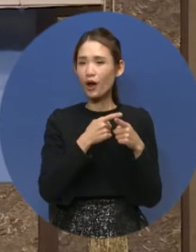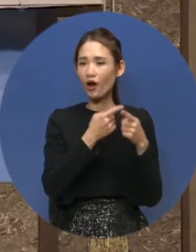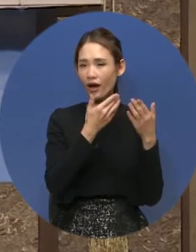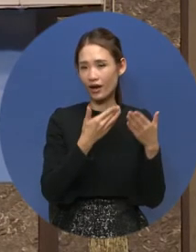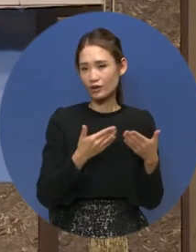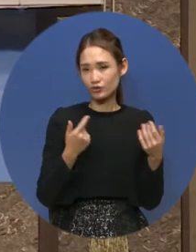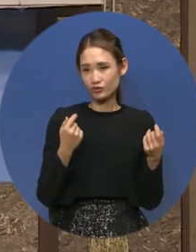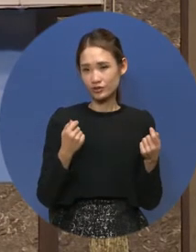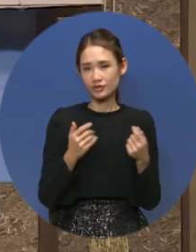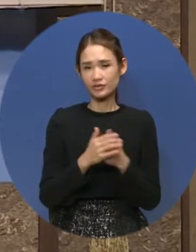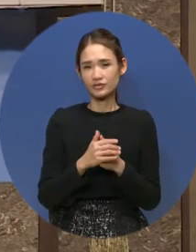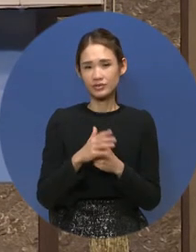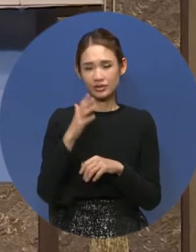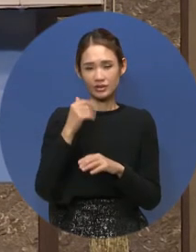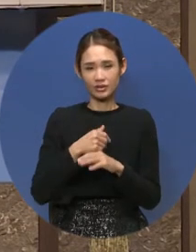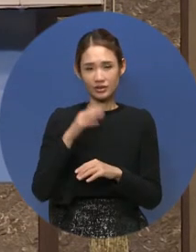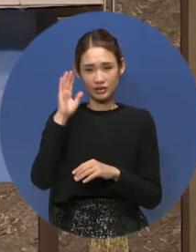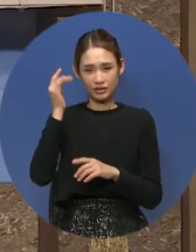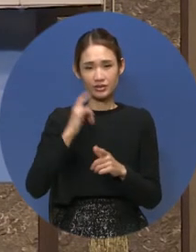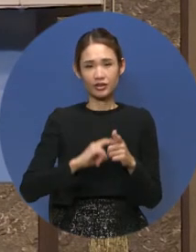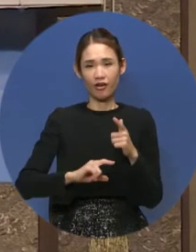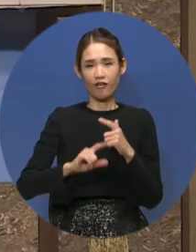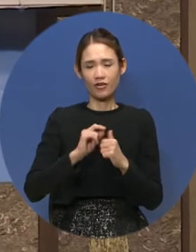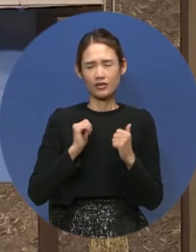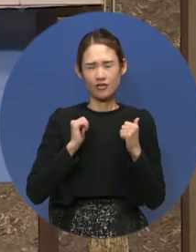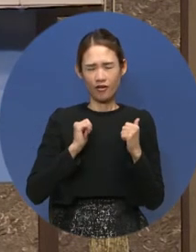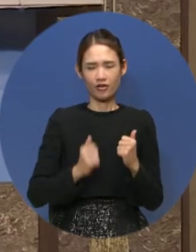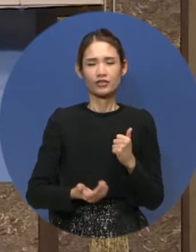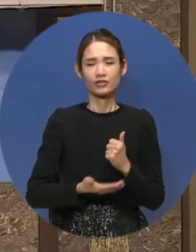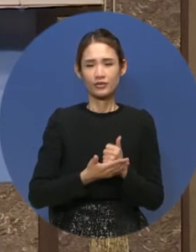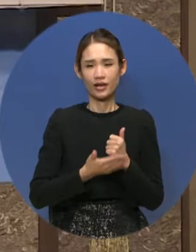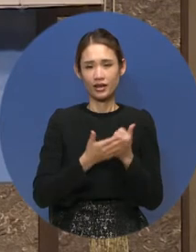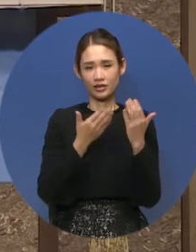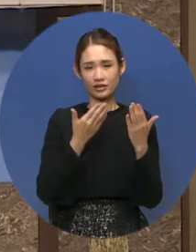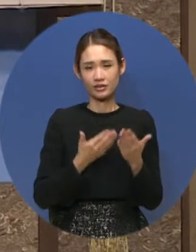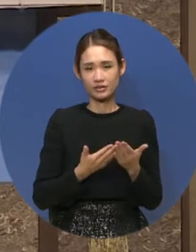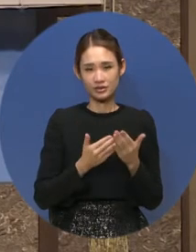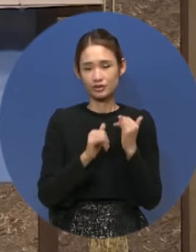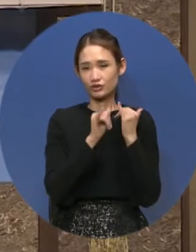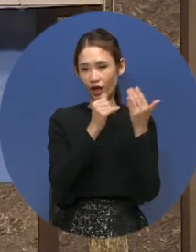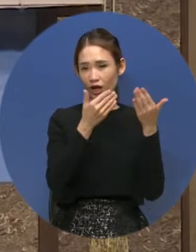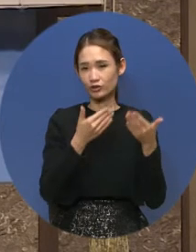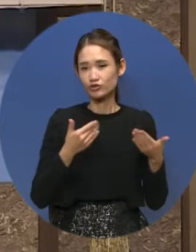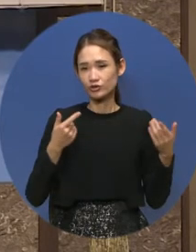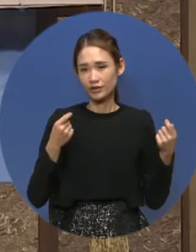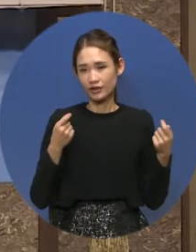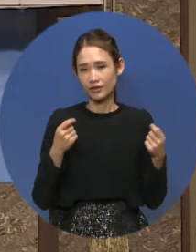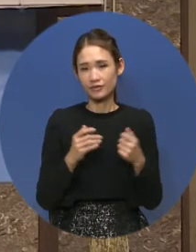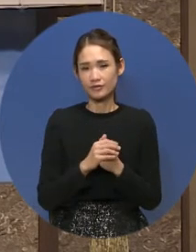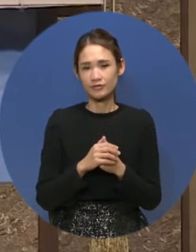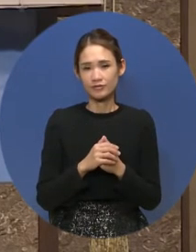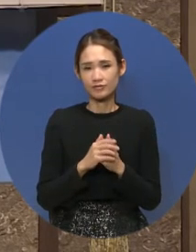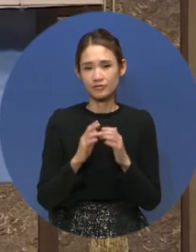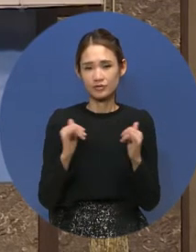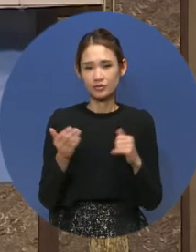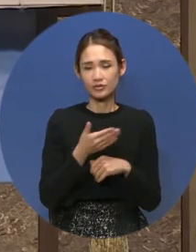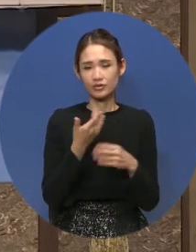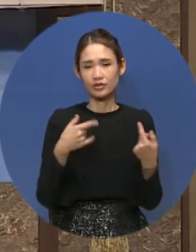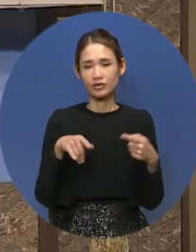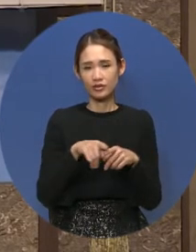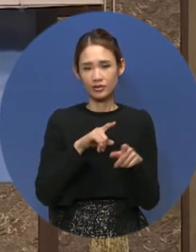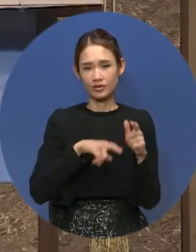향후에도 더 열심히 하라는 그 네. 의미로 그 상을 주신 것 같고요. 국민분들과